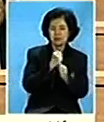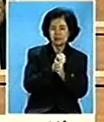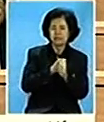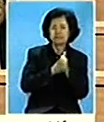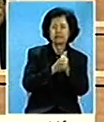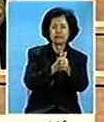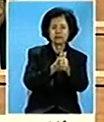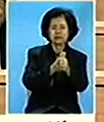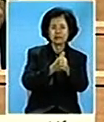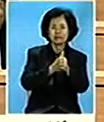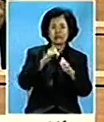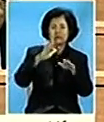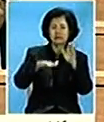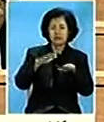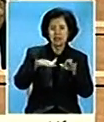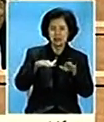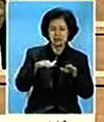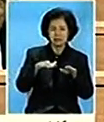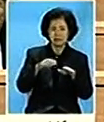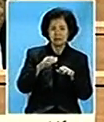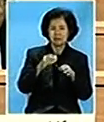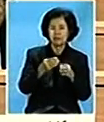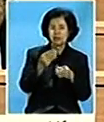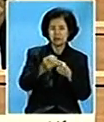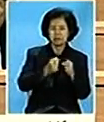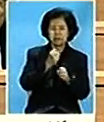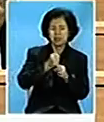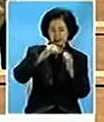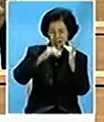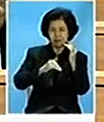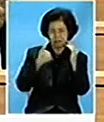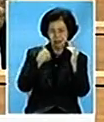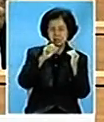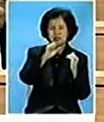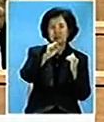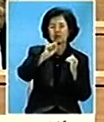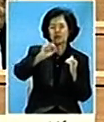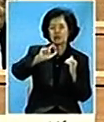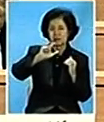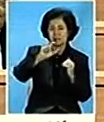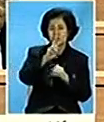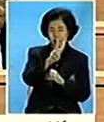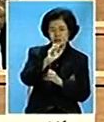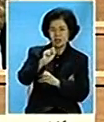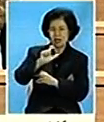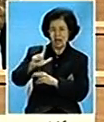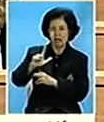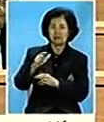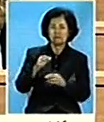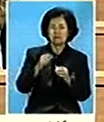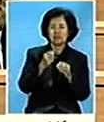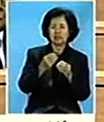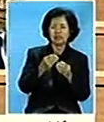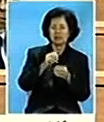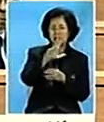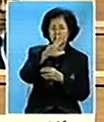ได้ตามที่ประมาณการไว้บางปีก็ต่ำไป 200,000 ล้านบาทบางปีก็ต่ำไป 300,000 ล้านบา